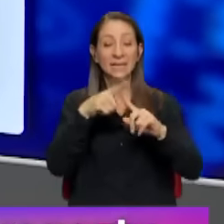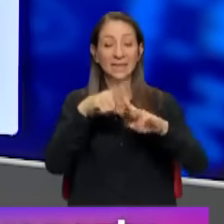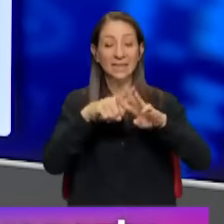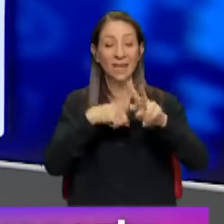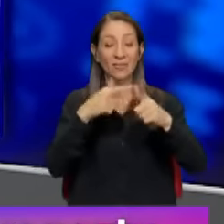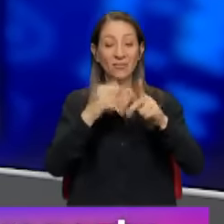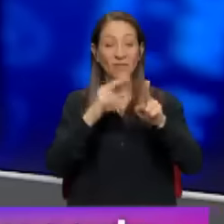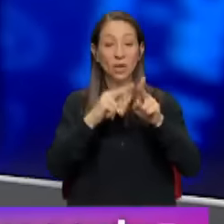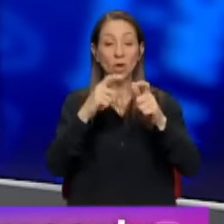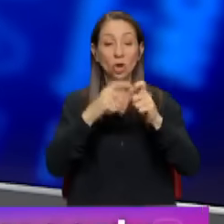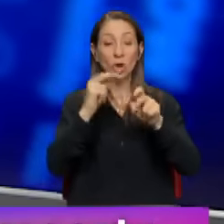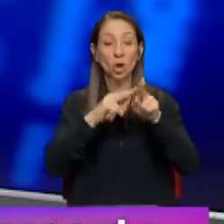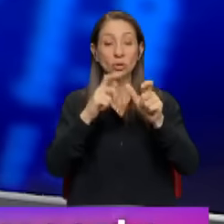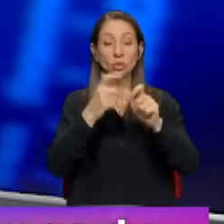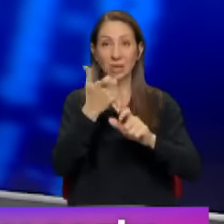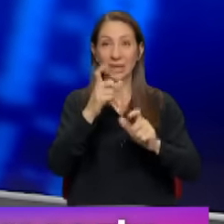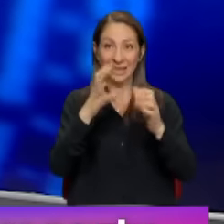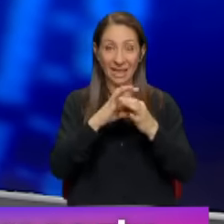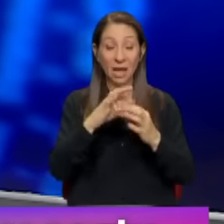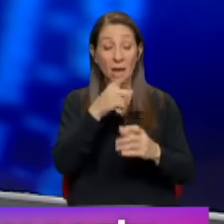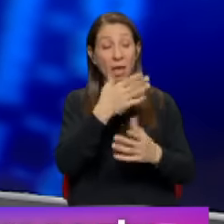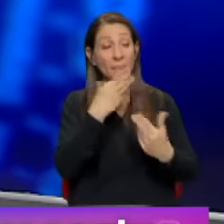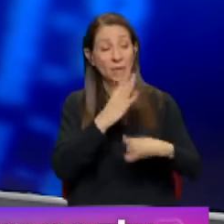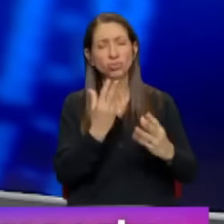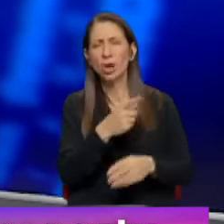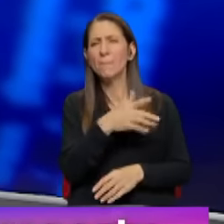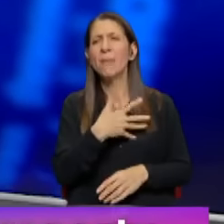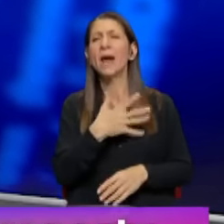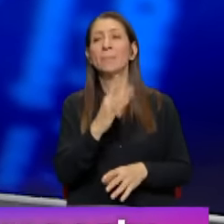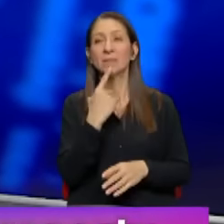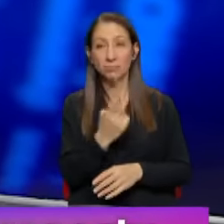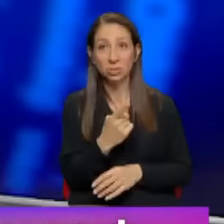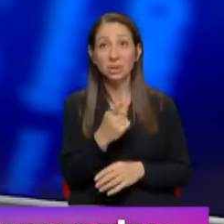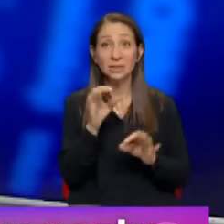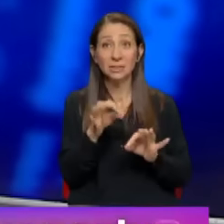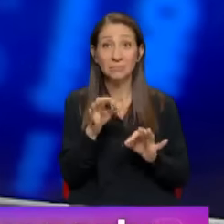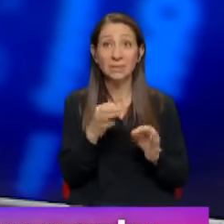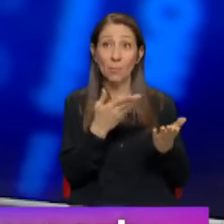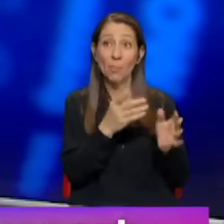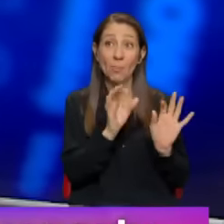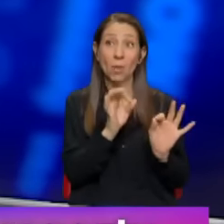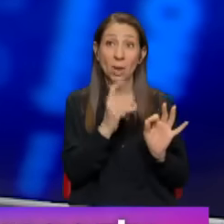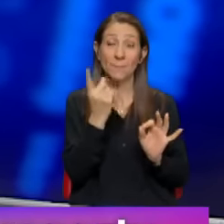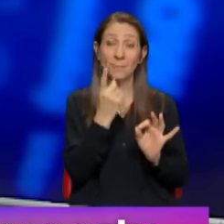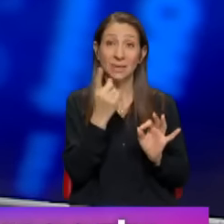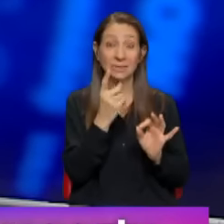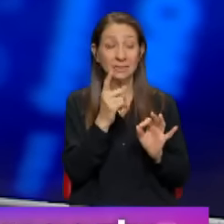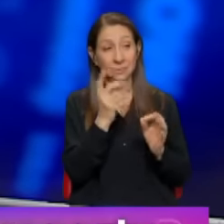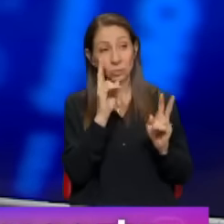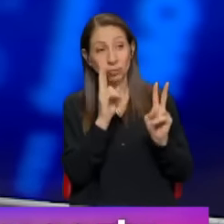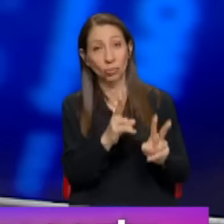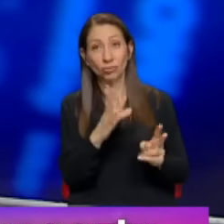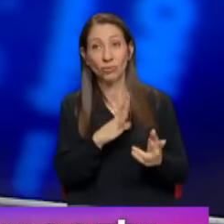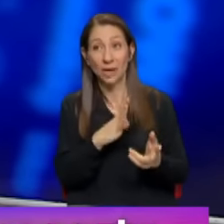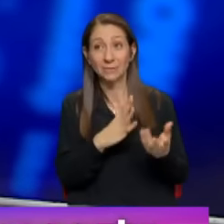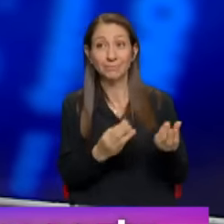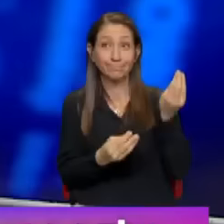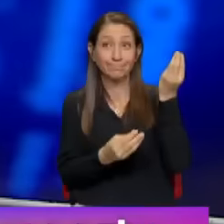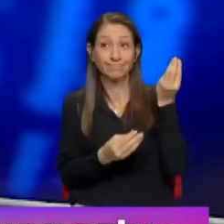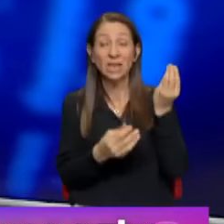ile ilgili Ekrem İmamoğlu seçimden sonra emekli olacak zaten demişti. Ve şimdi böyle de bir tablo çıktı